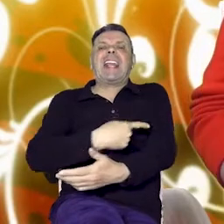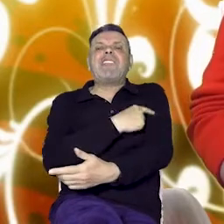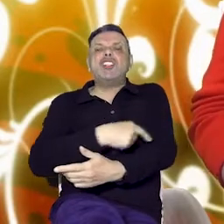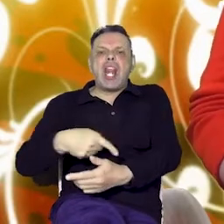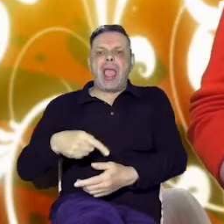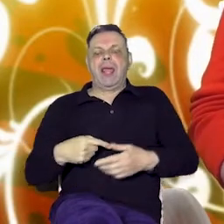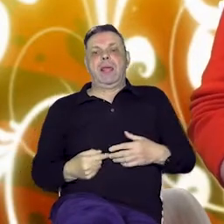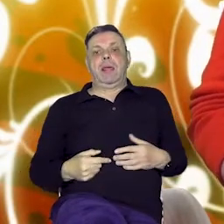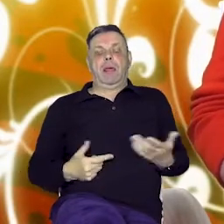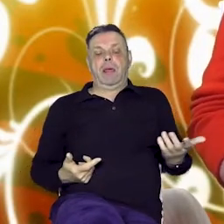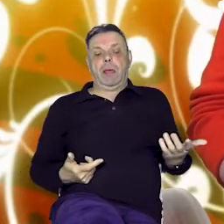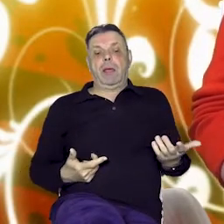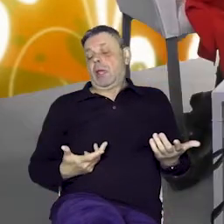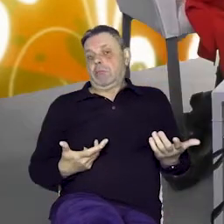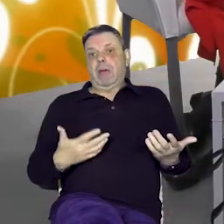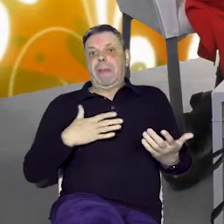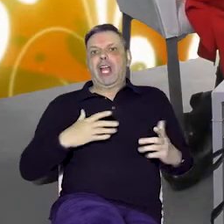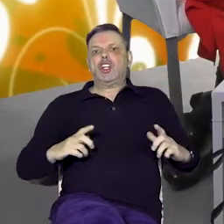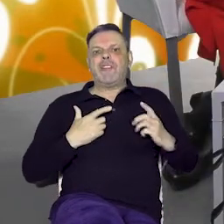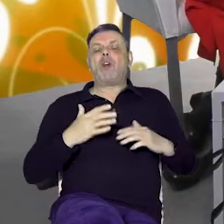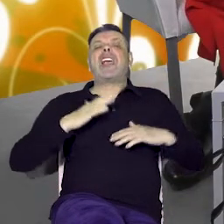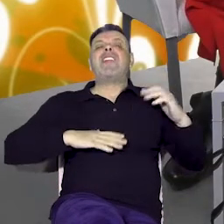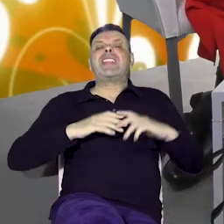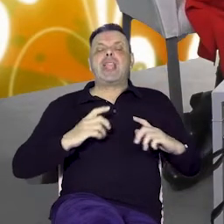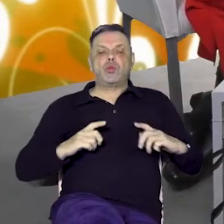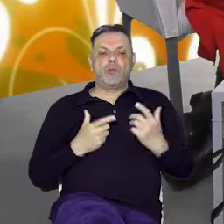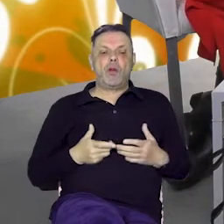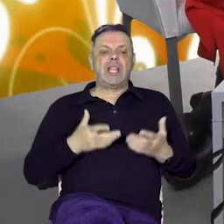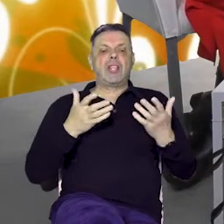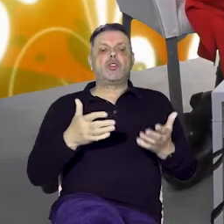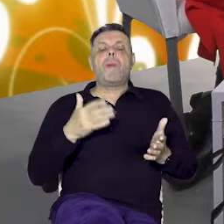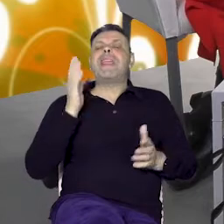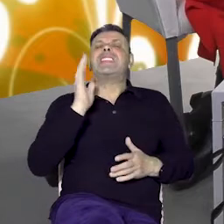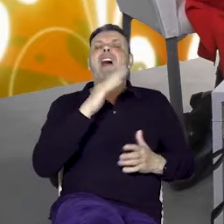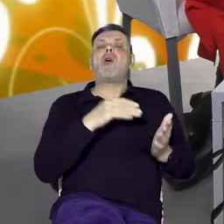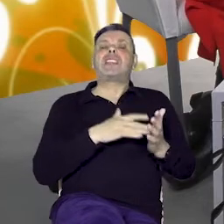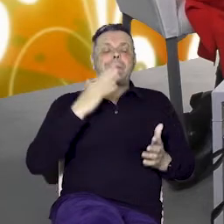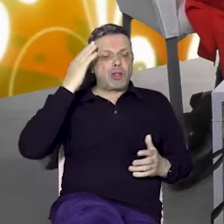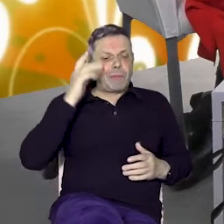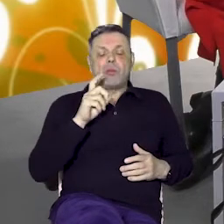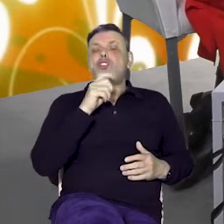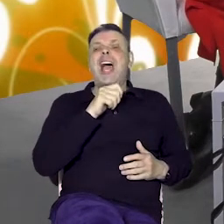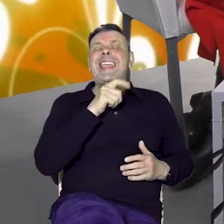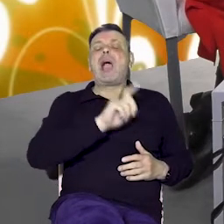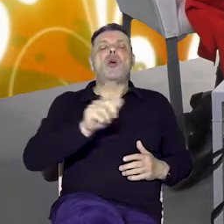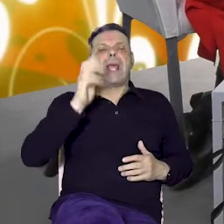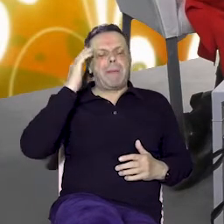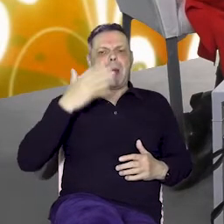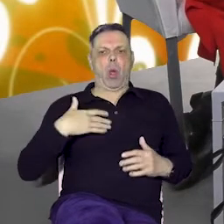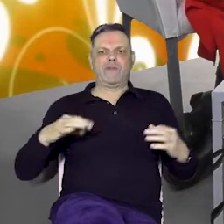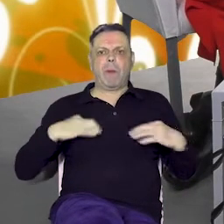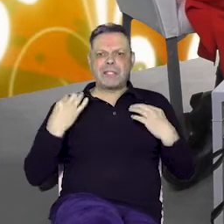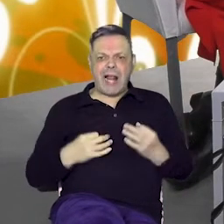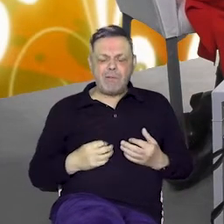kažete, na kraju na sam život, na kvalitetu života. To je ono što bi svakoga trebalo zabrinuti. Čak ako se ne brine o svom zdravlju,